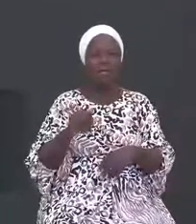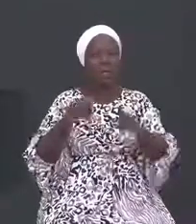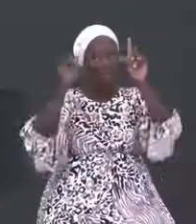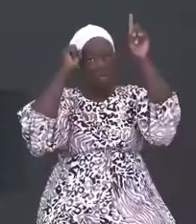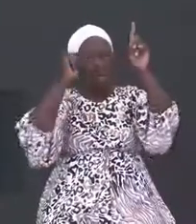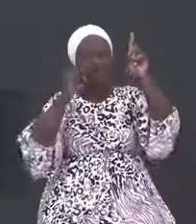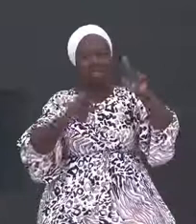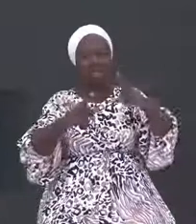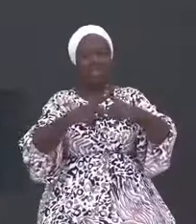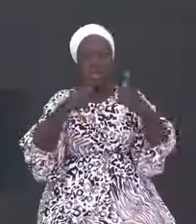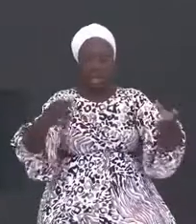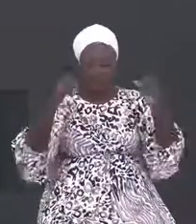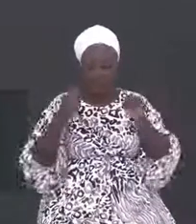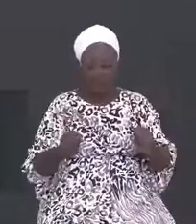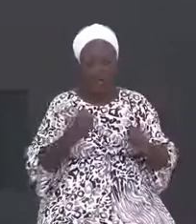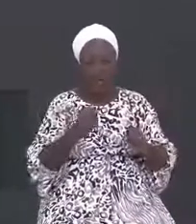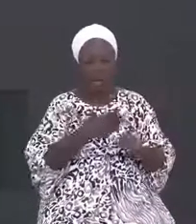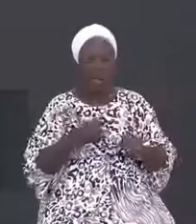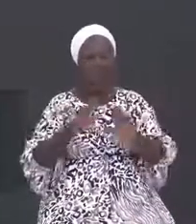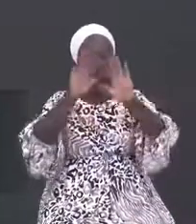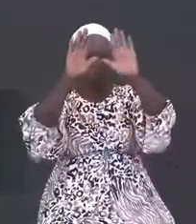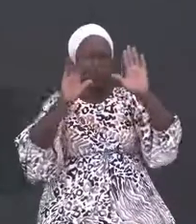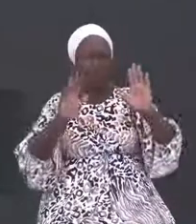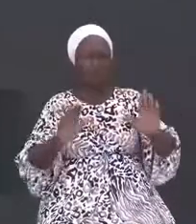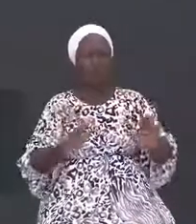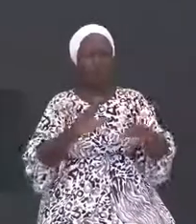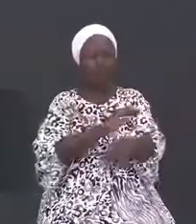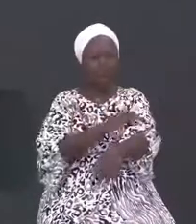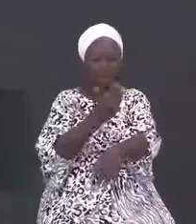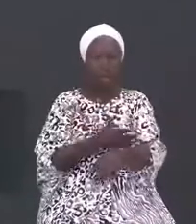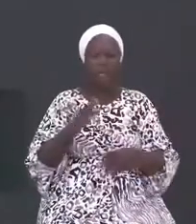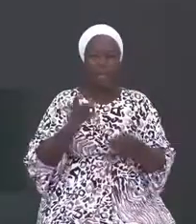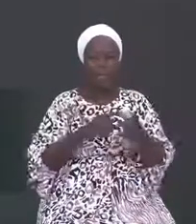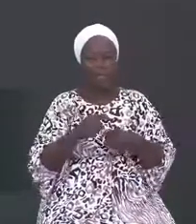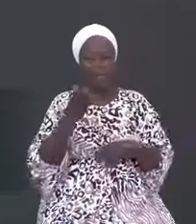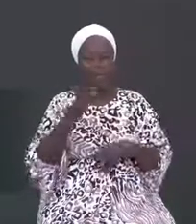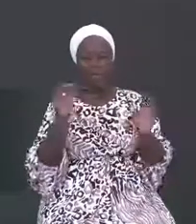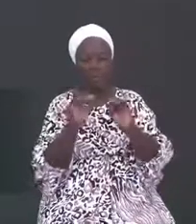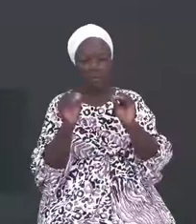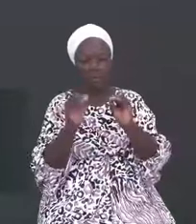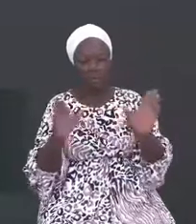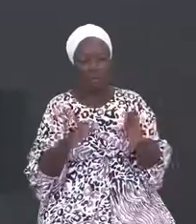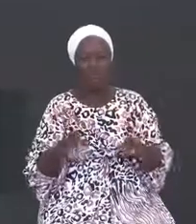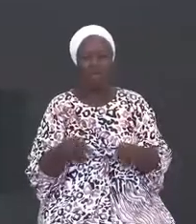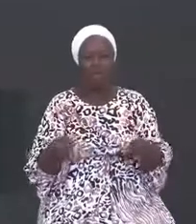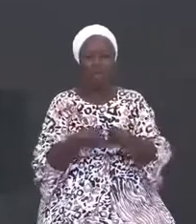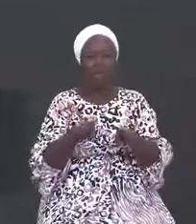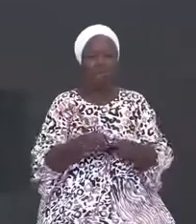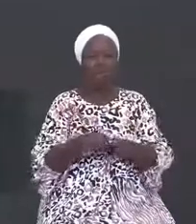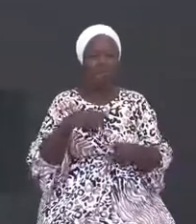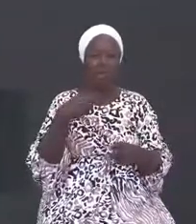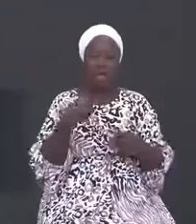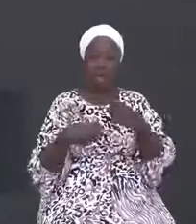puissance et par ton bras étendu. Rien n'est étonnant, très difficile pour toi.